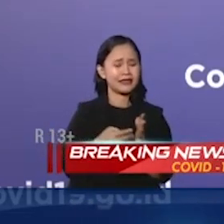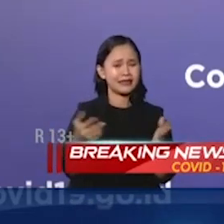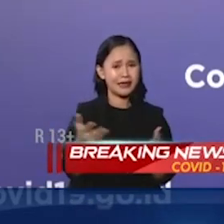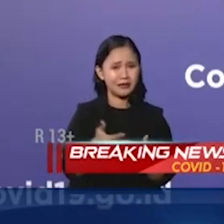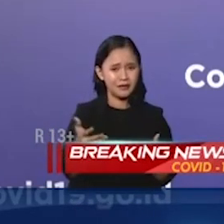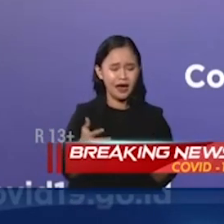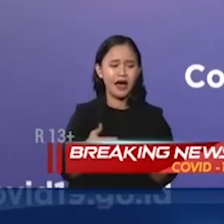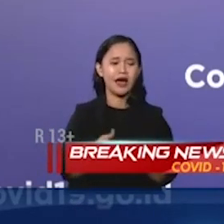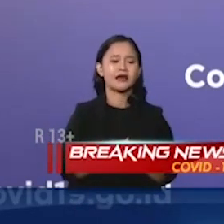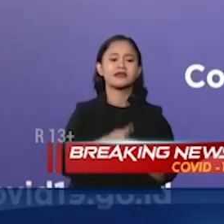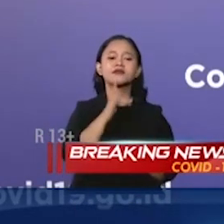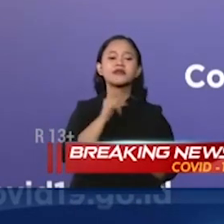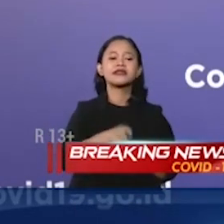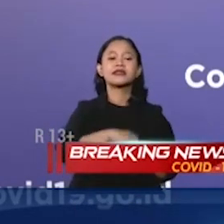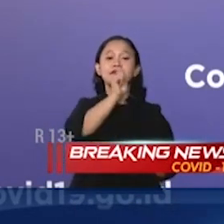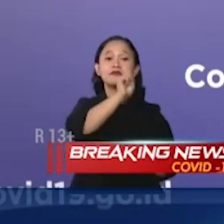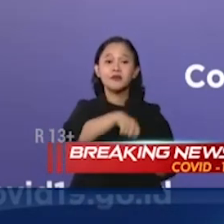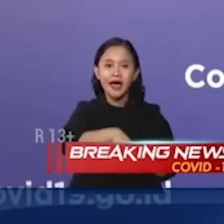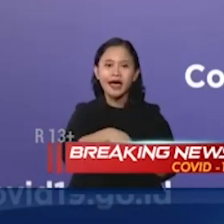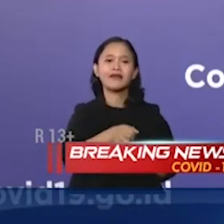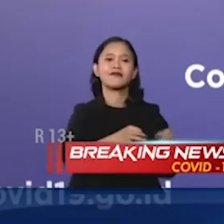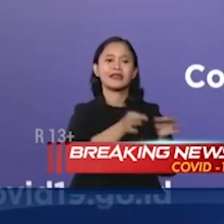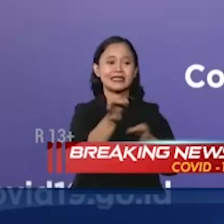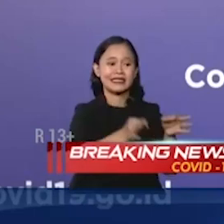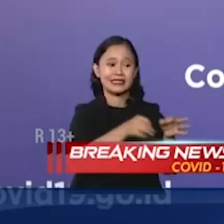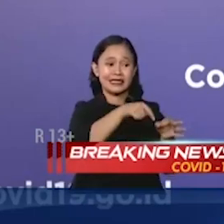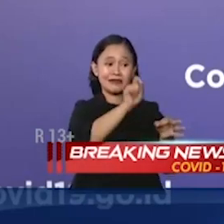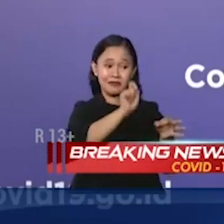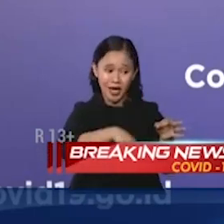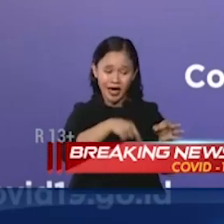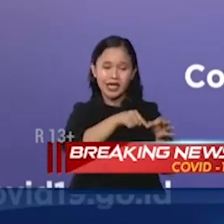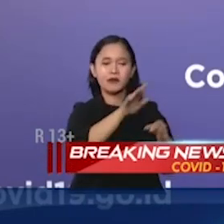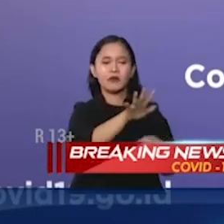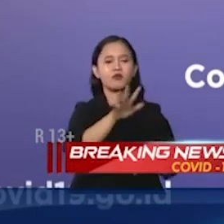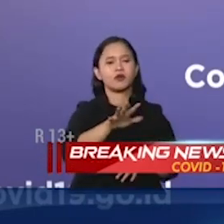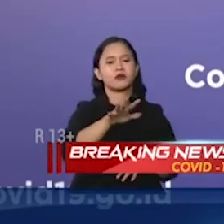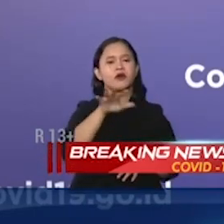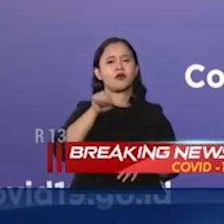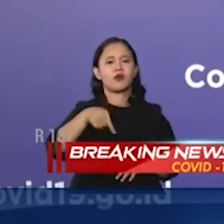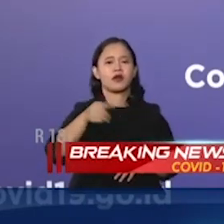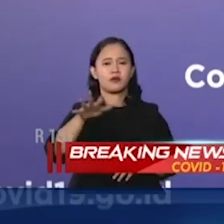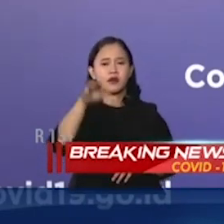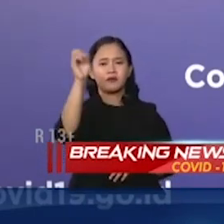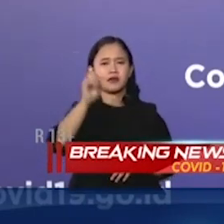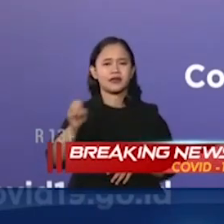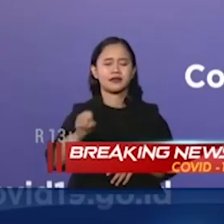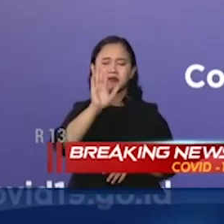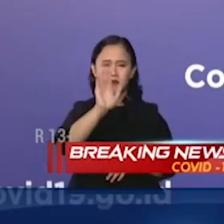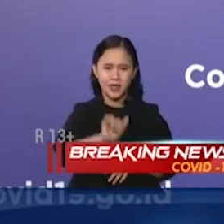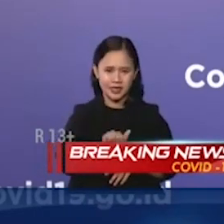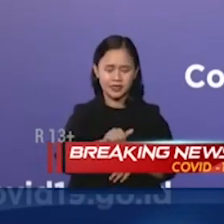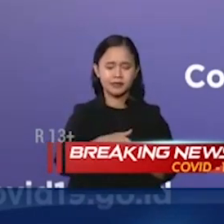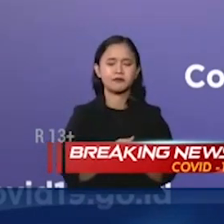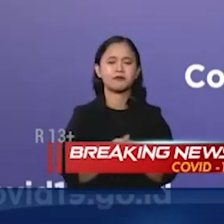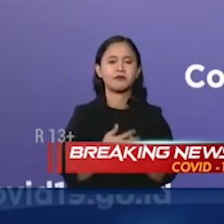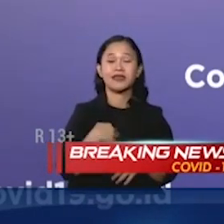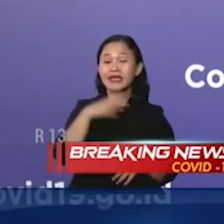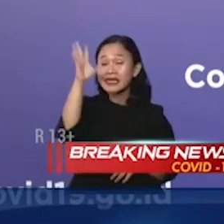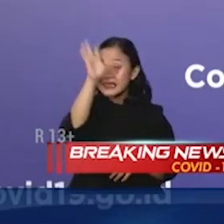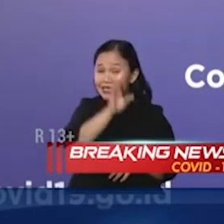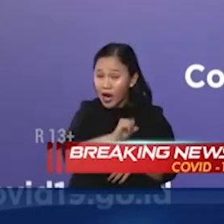kapasitas yang digunakan jumlah kasus konfirmasi positif ini didapatkan dari hasil